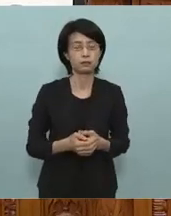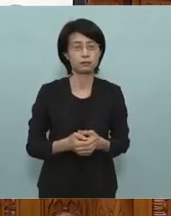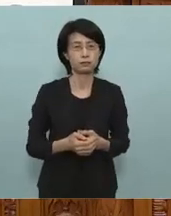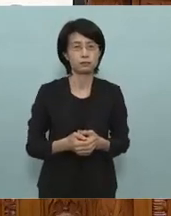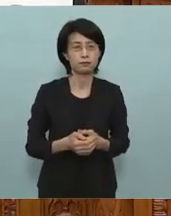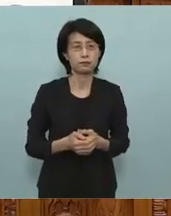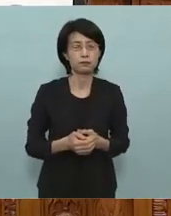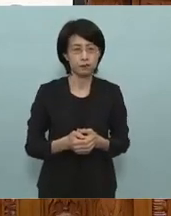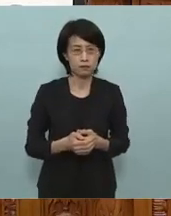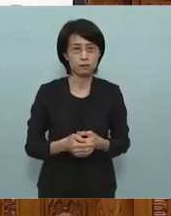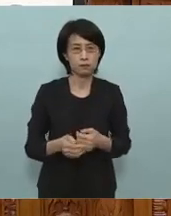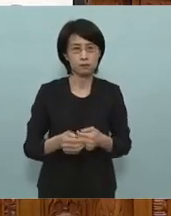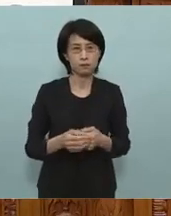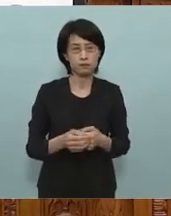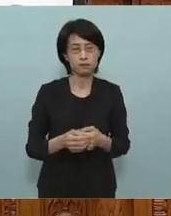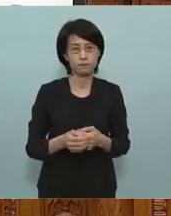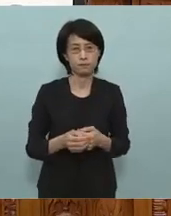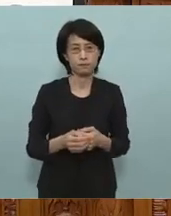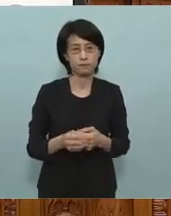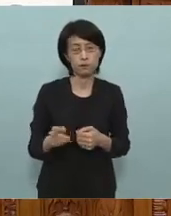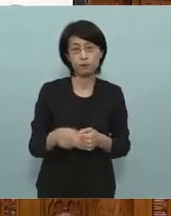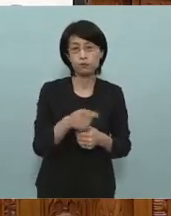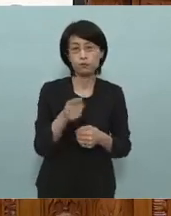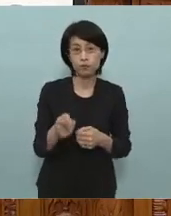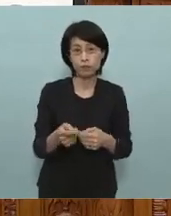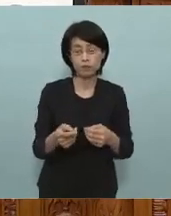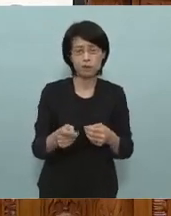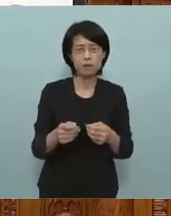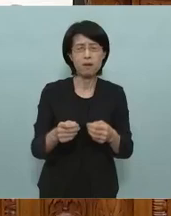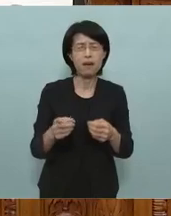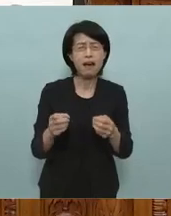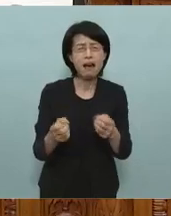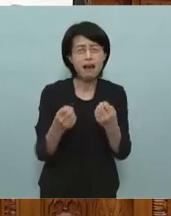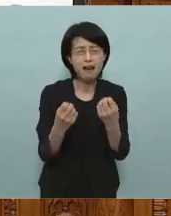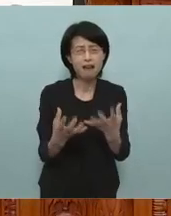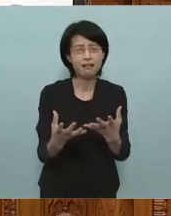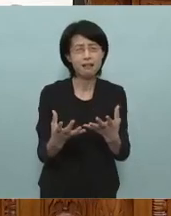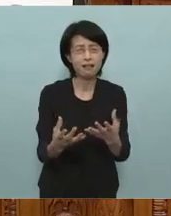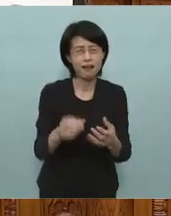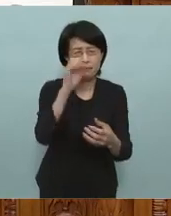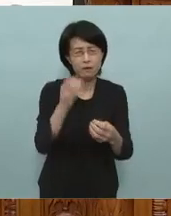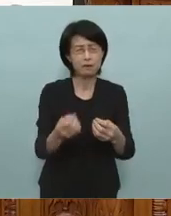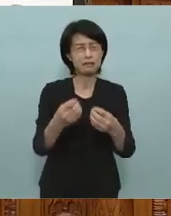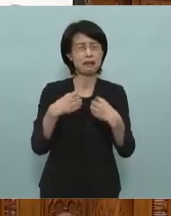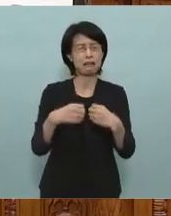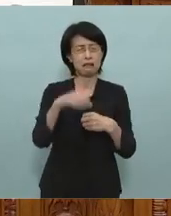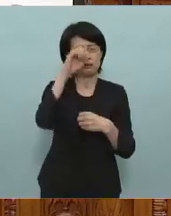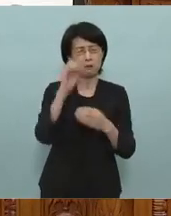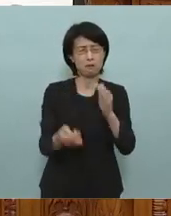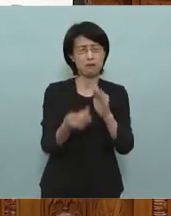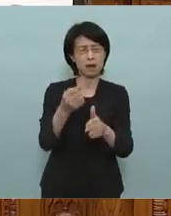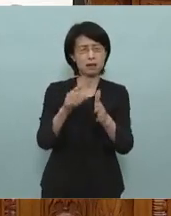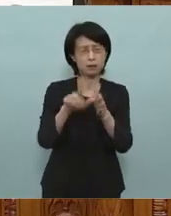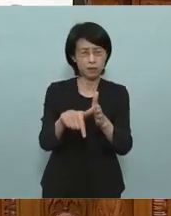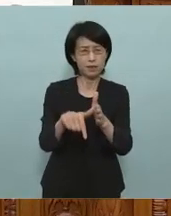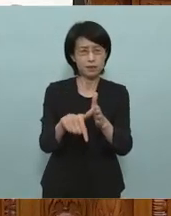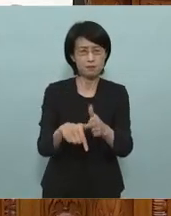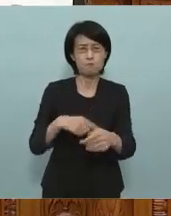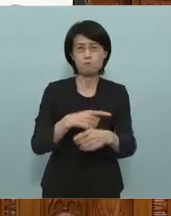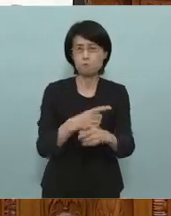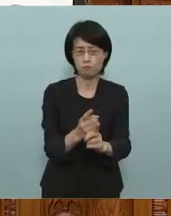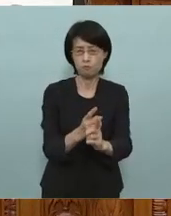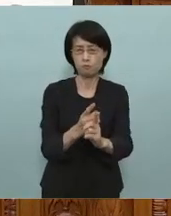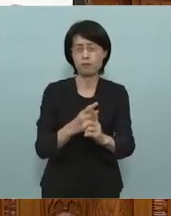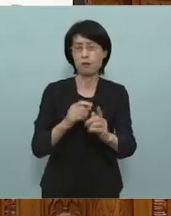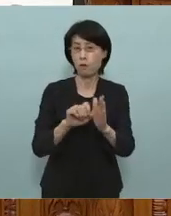これらの取り組みに加え次の感染症危機に備え法律に基づき機動的かつ効果的